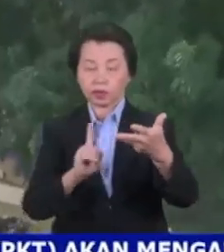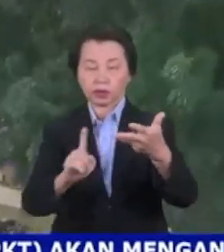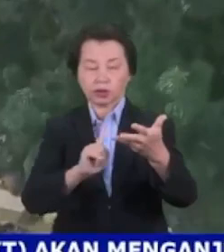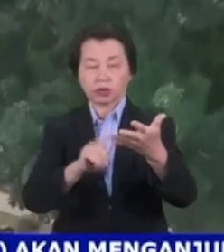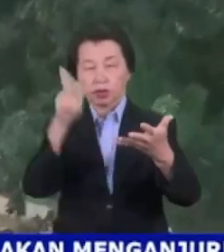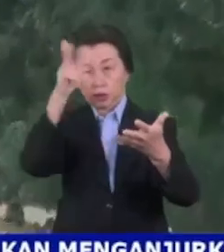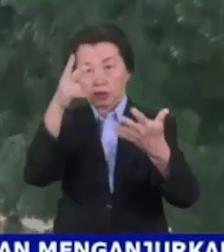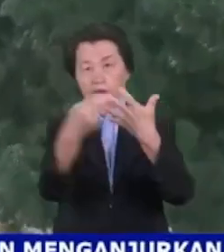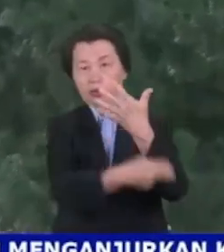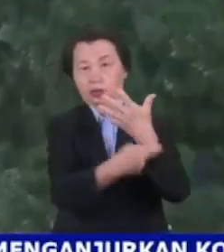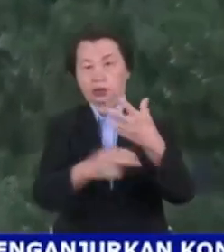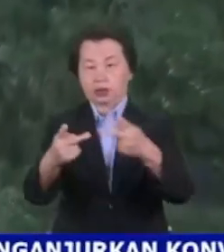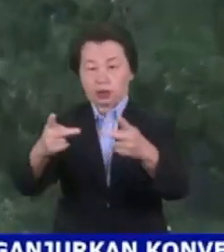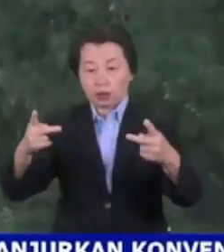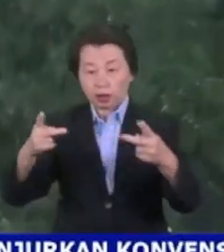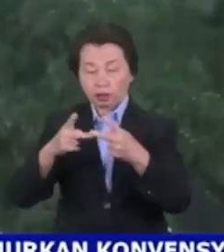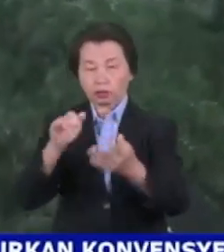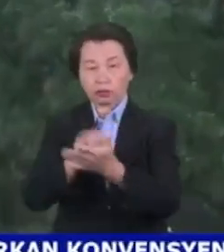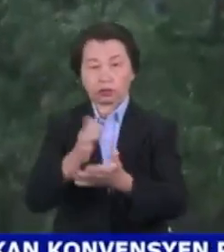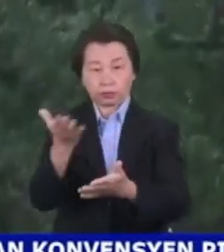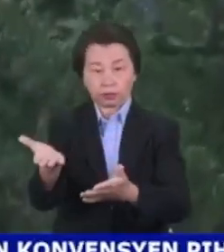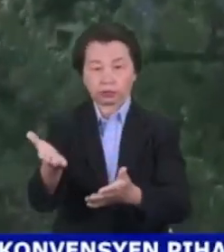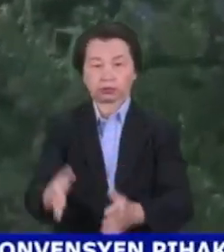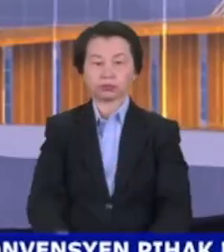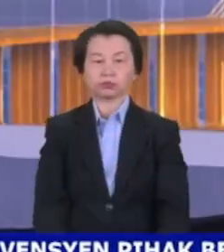kerajaan negeri di kawasan terlibat.